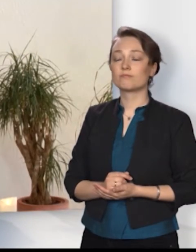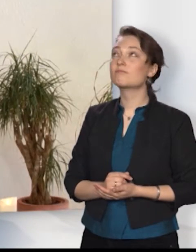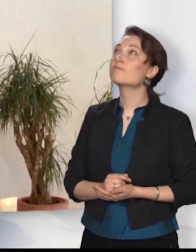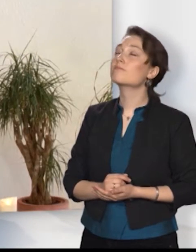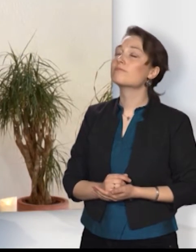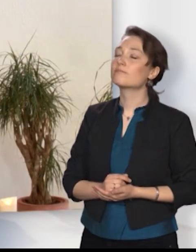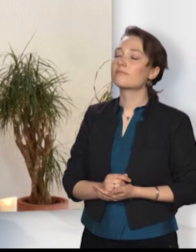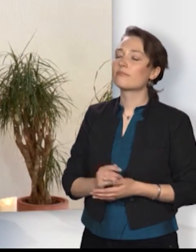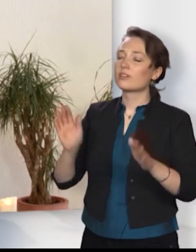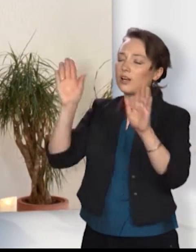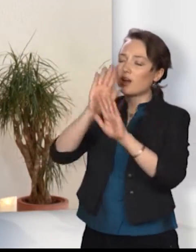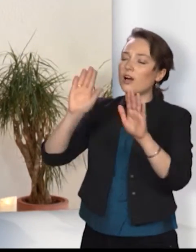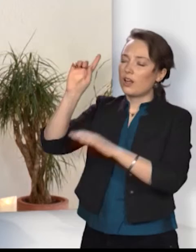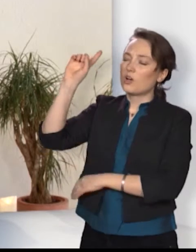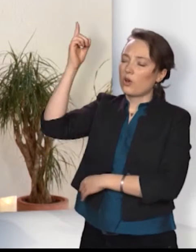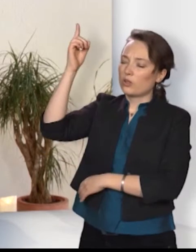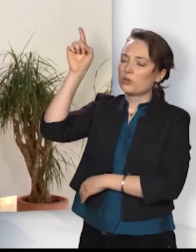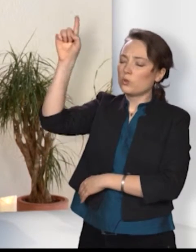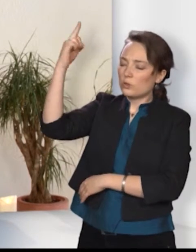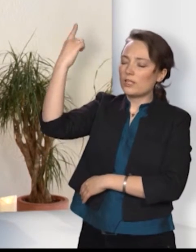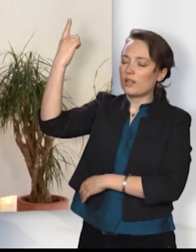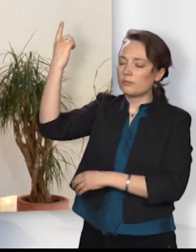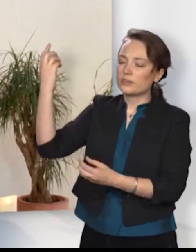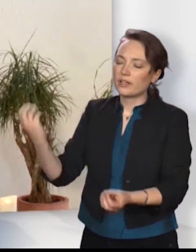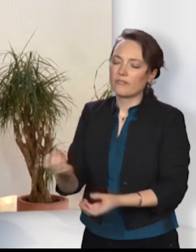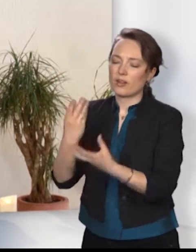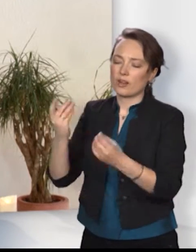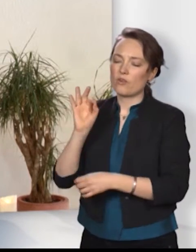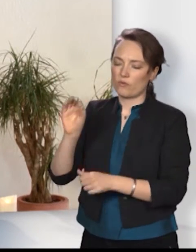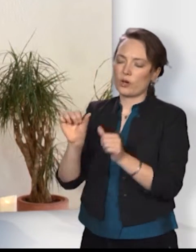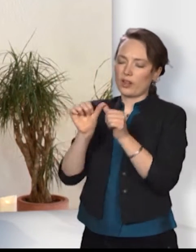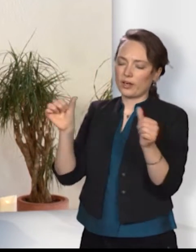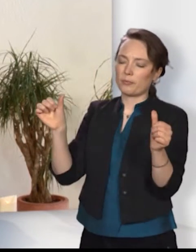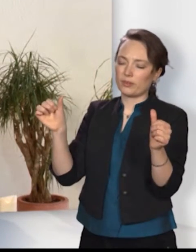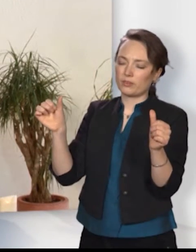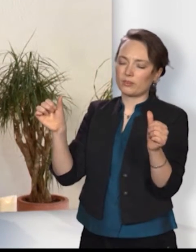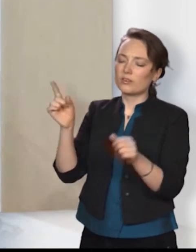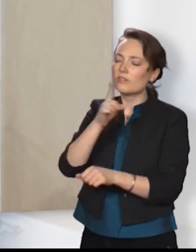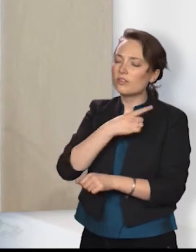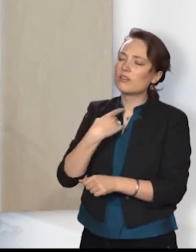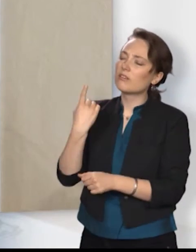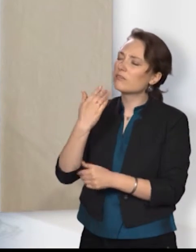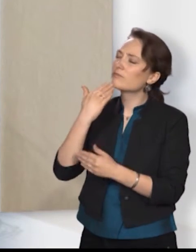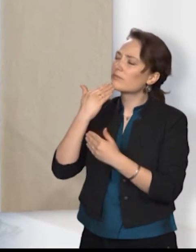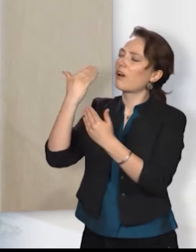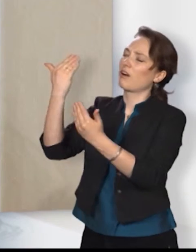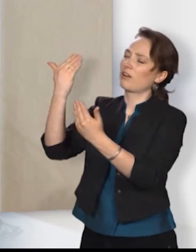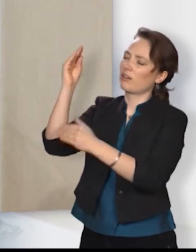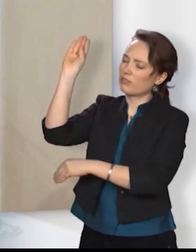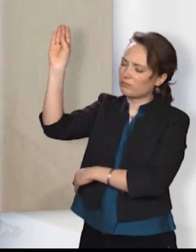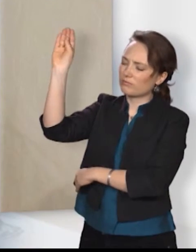Heiliger Gott, du Quelle des Lebens, wir danken dir für diesen Tag. Wir leben von